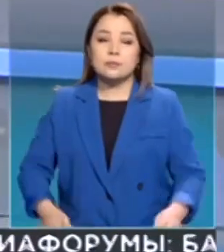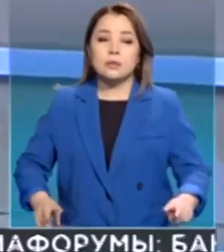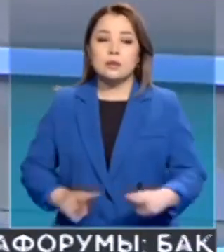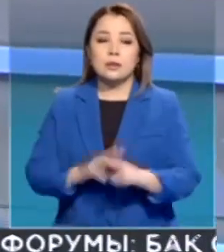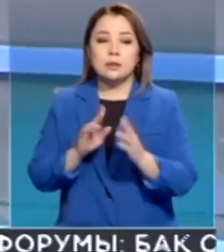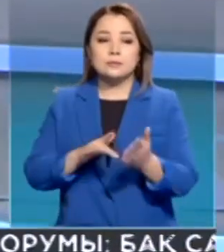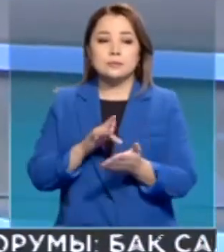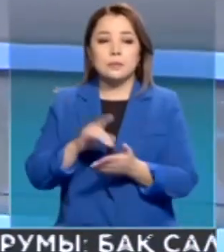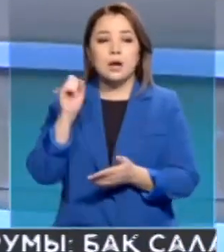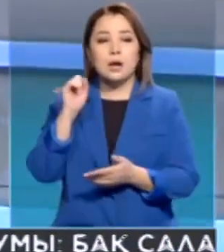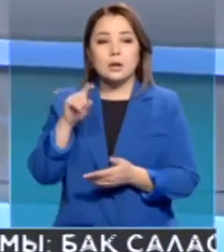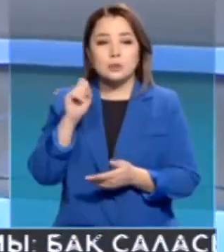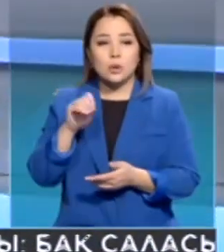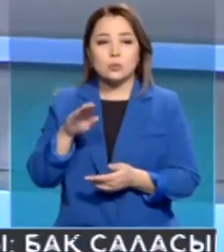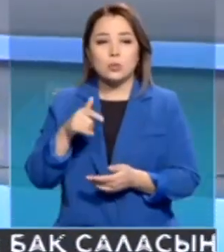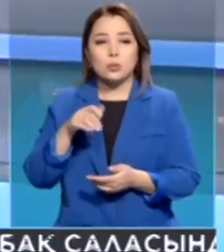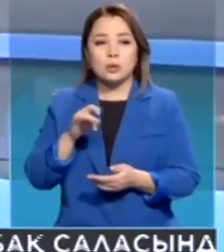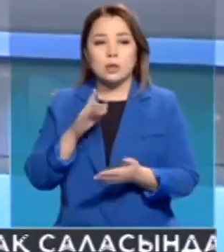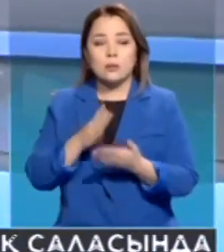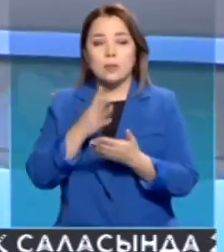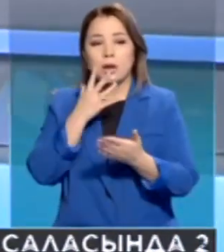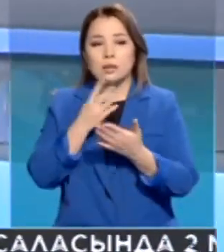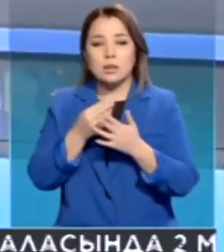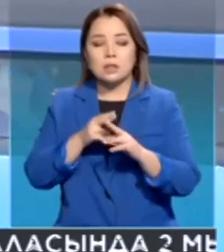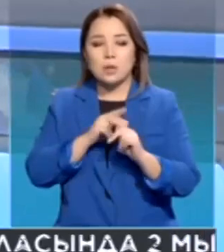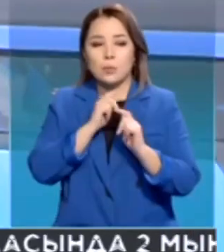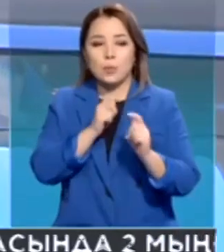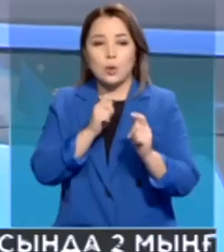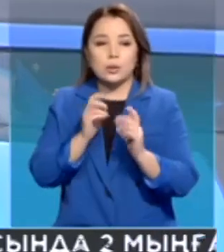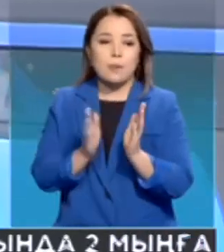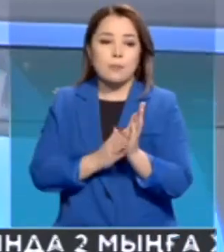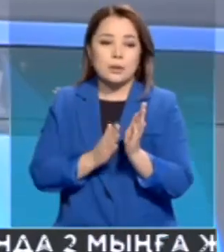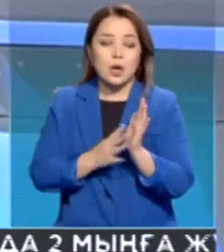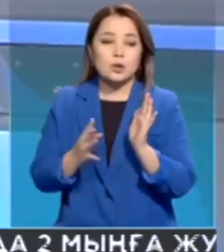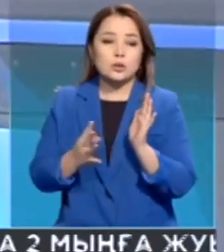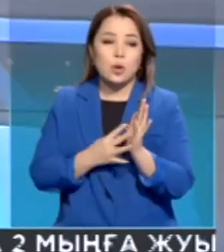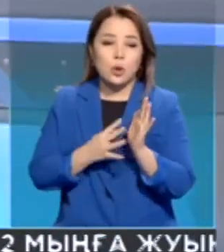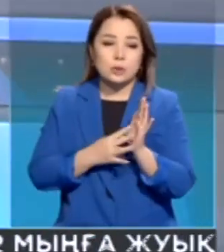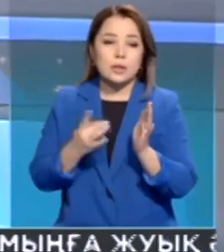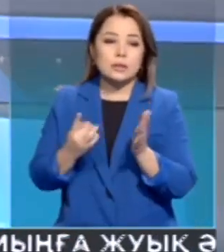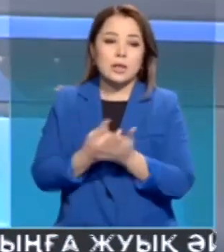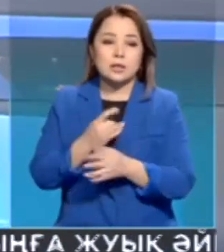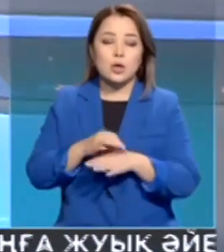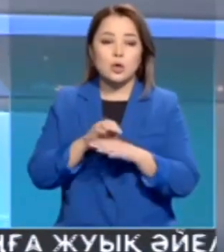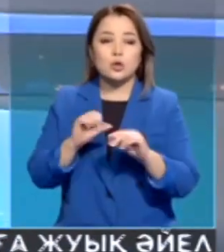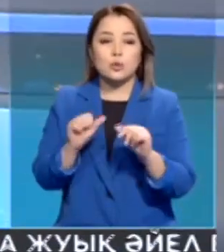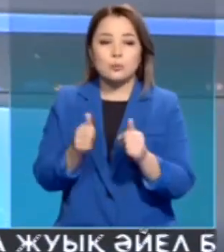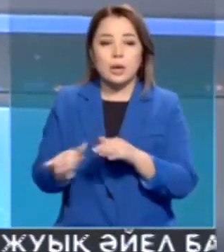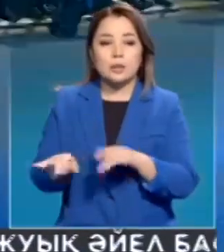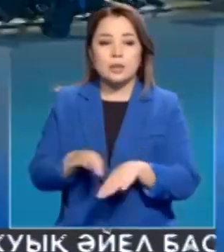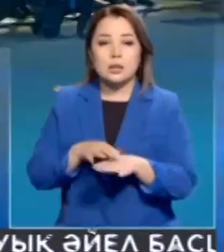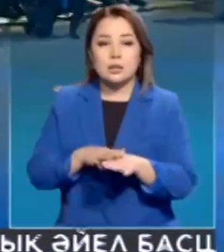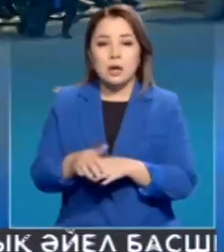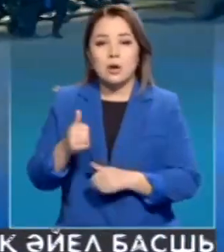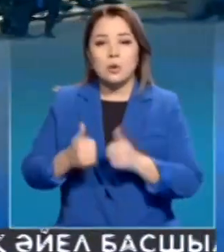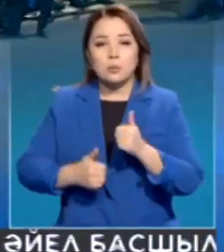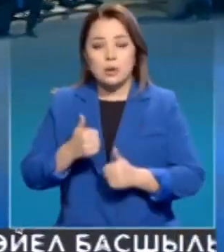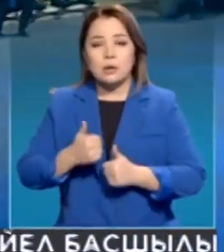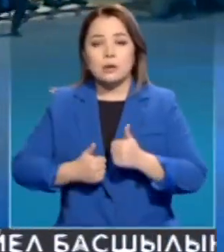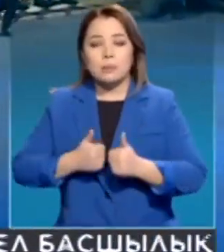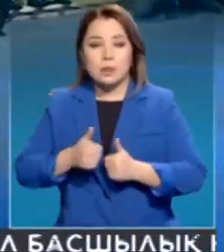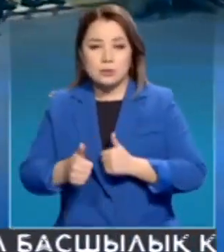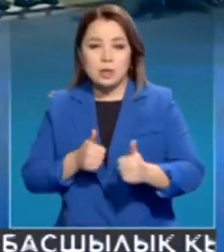Елордада Алтын Тұғыр ұлттық сыйлығының иегерлері марапатталды. 9-шы мәрте ұйымдастырылып отырған шарада көкпар, бәйге,